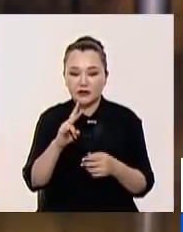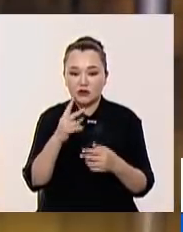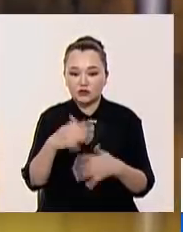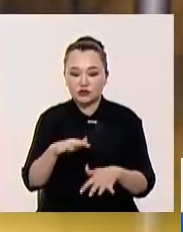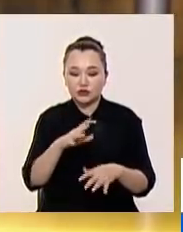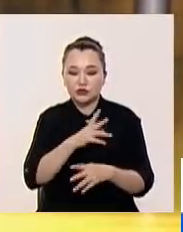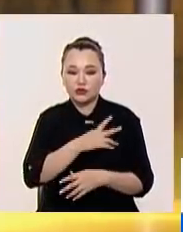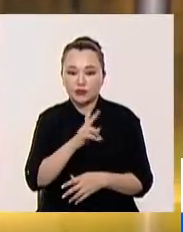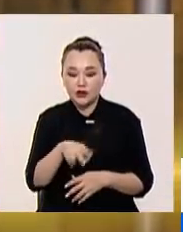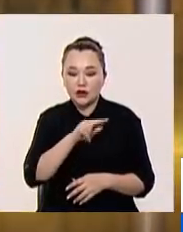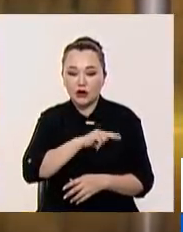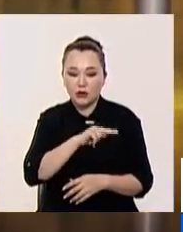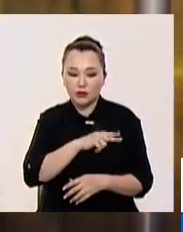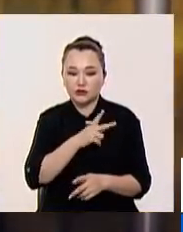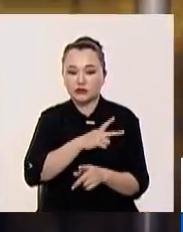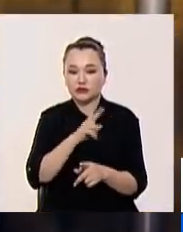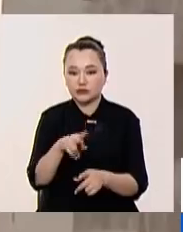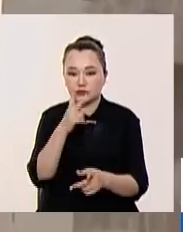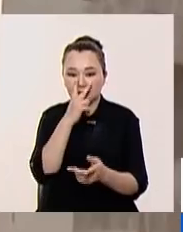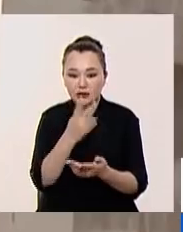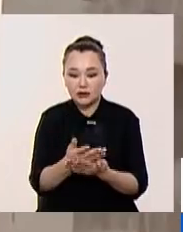Работники почему-то не заметили смерть животного.